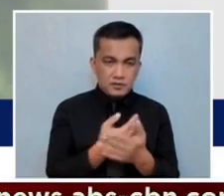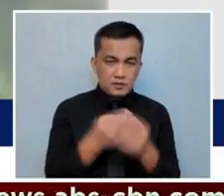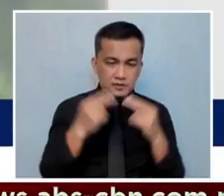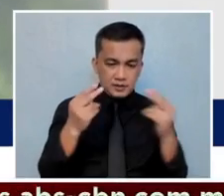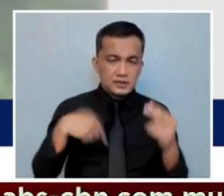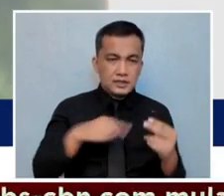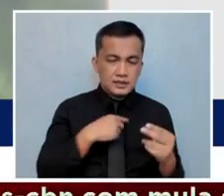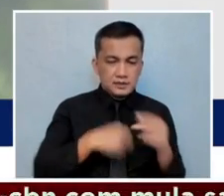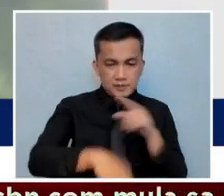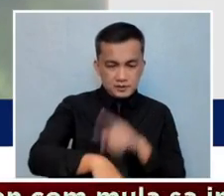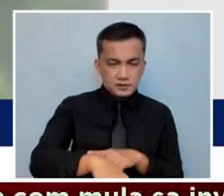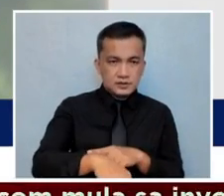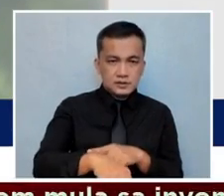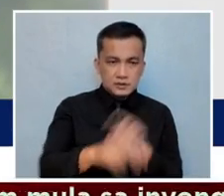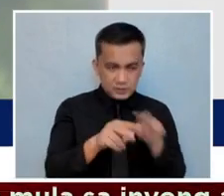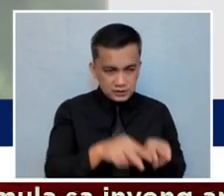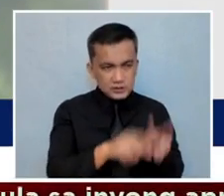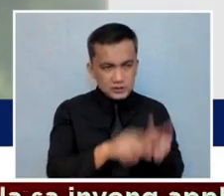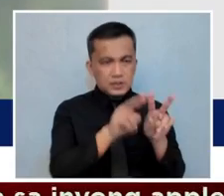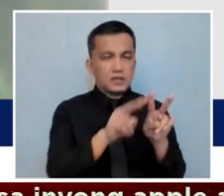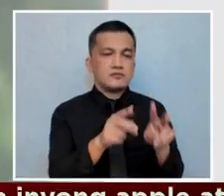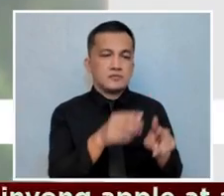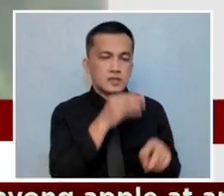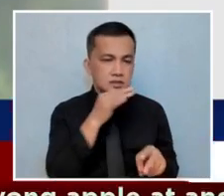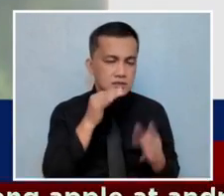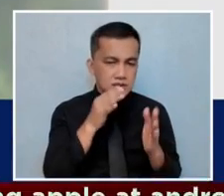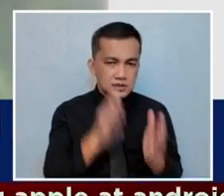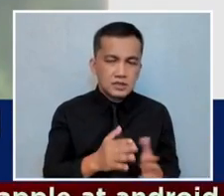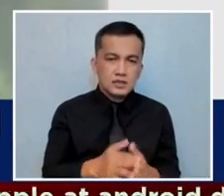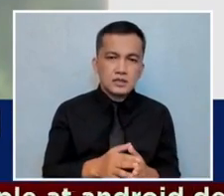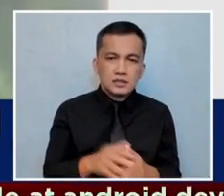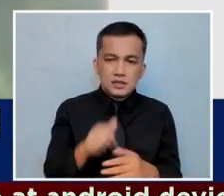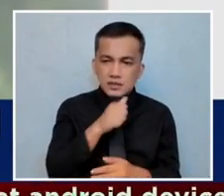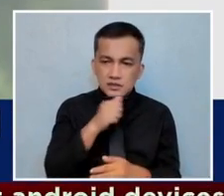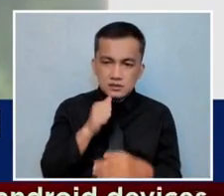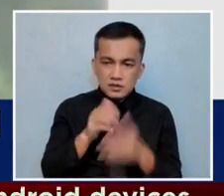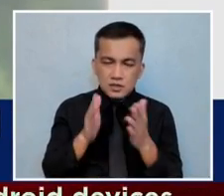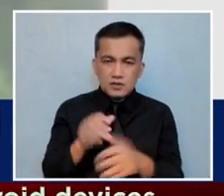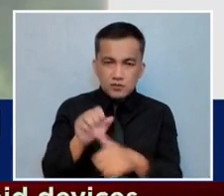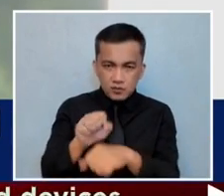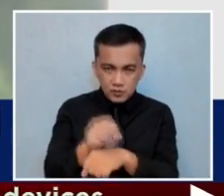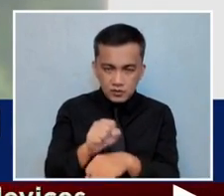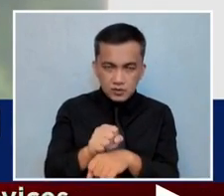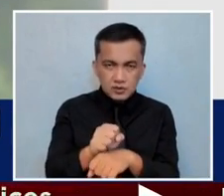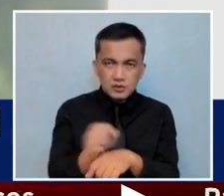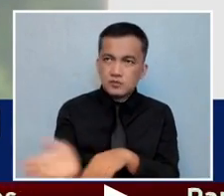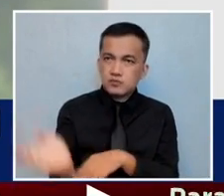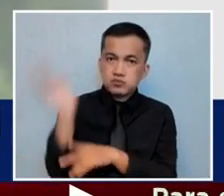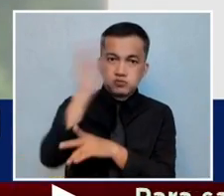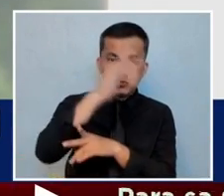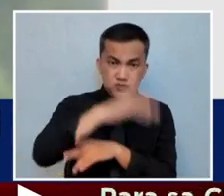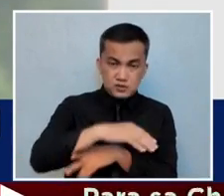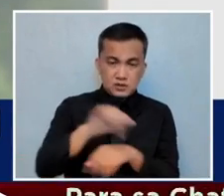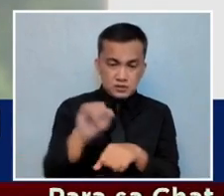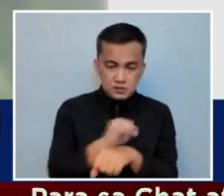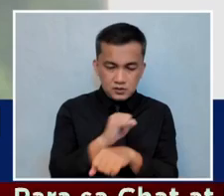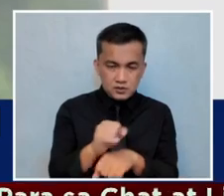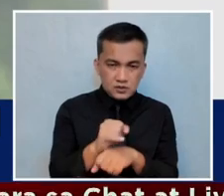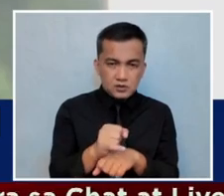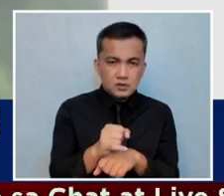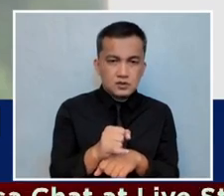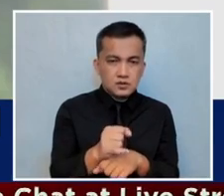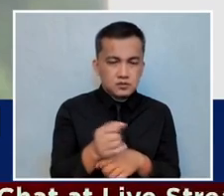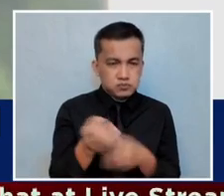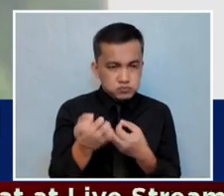natin ang ating mga magsasaka, mga agricultural worker na buong araw ay nagsisikap upang tugunan